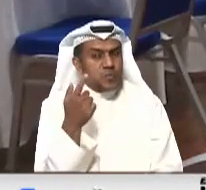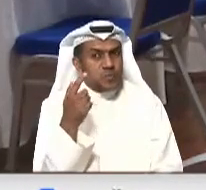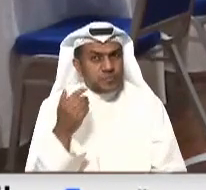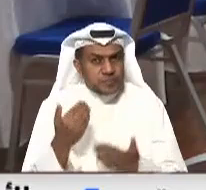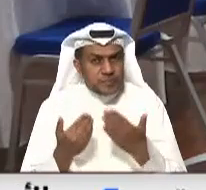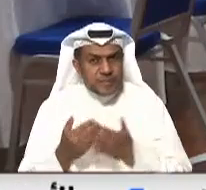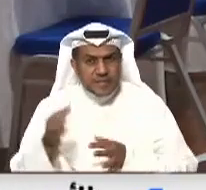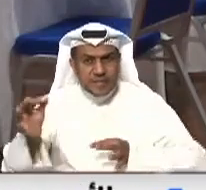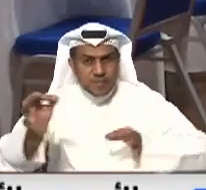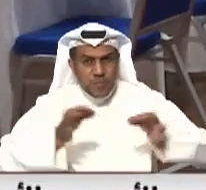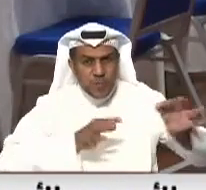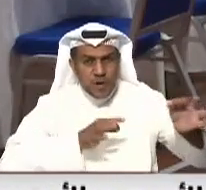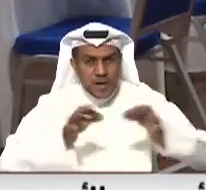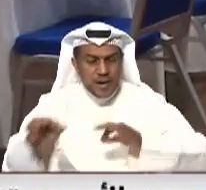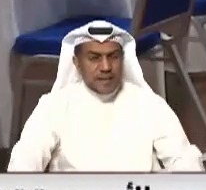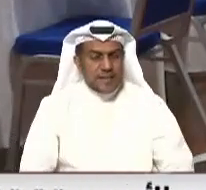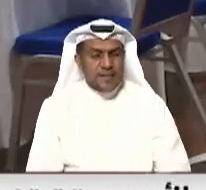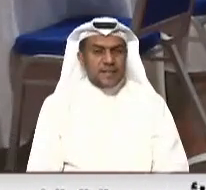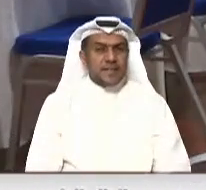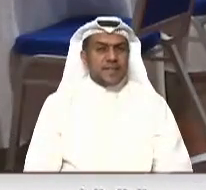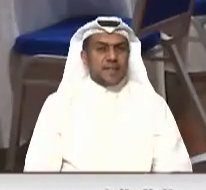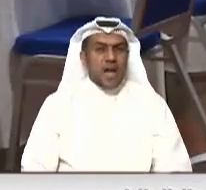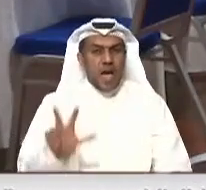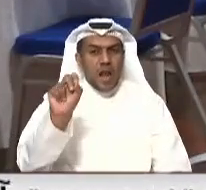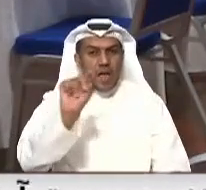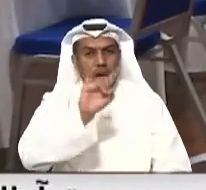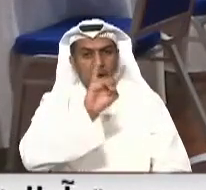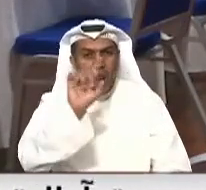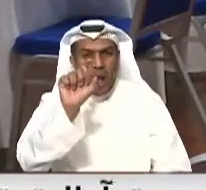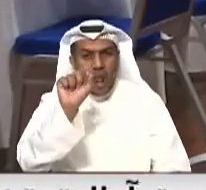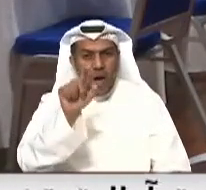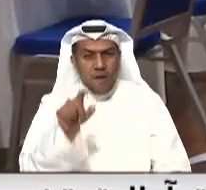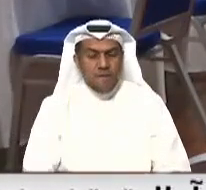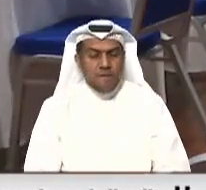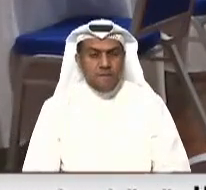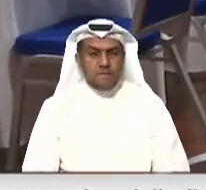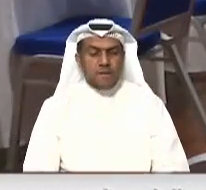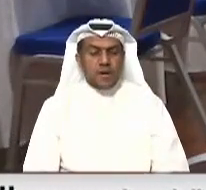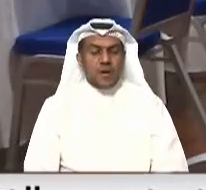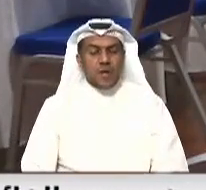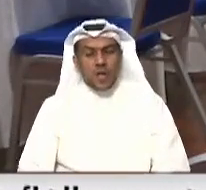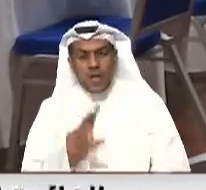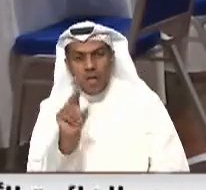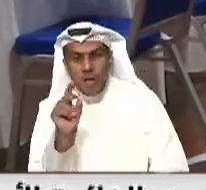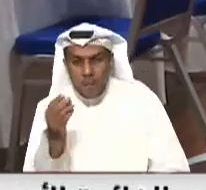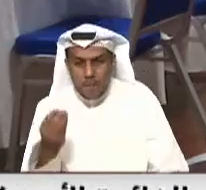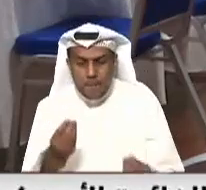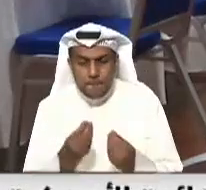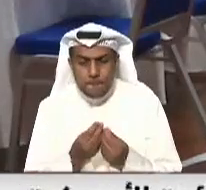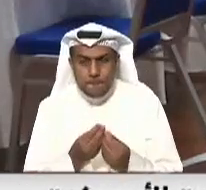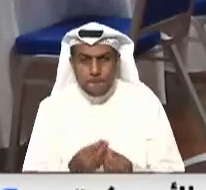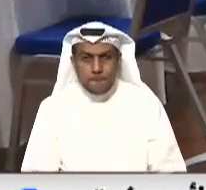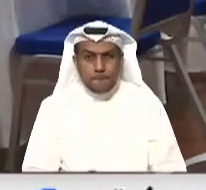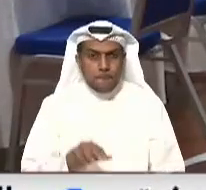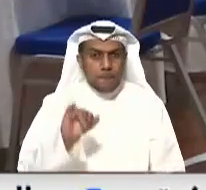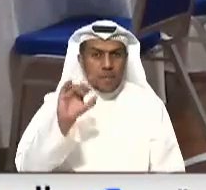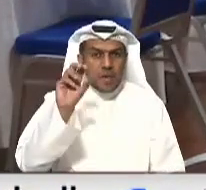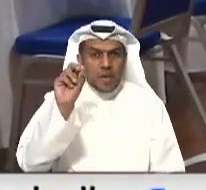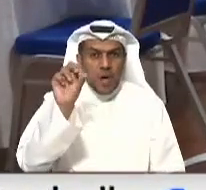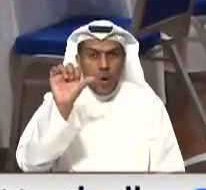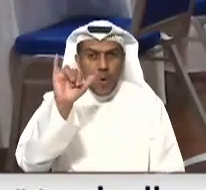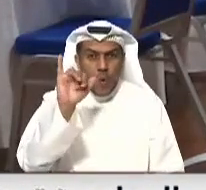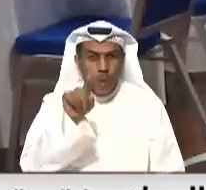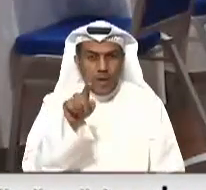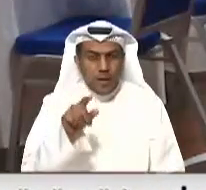المهندس محمد القلاف. عندنا محاضرة الدكتور محمد المقهوي يتكلم عن آلية ووقت تسجيل الاختراع.